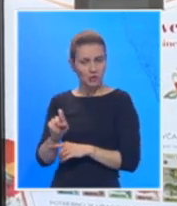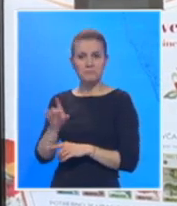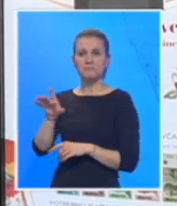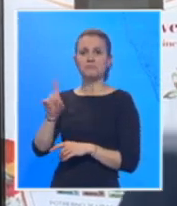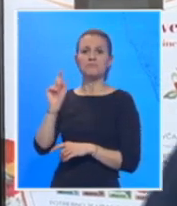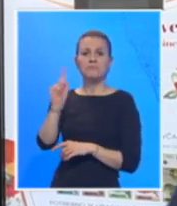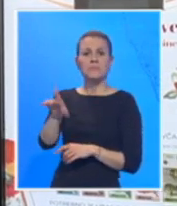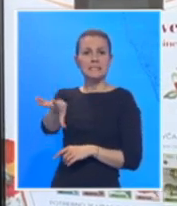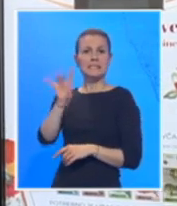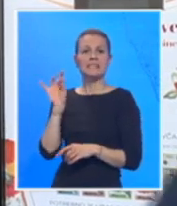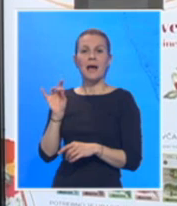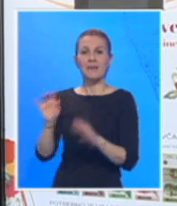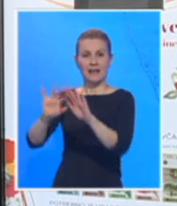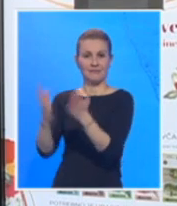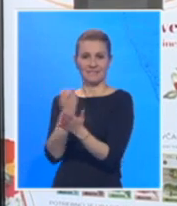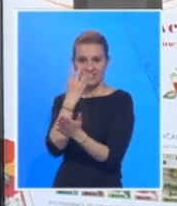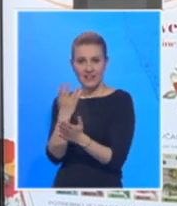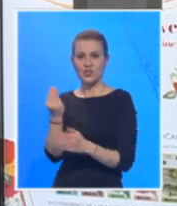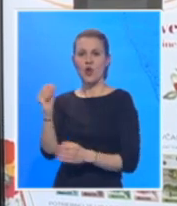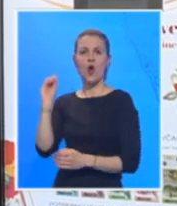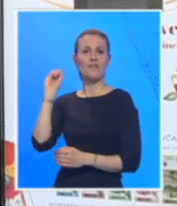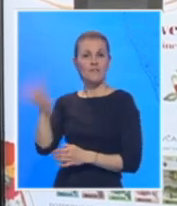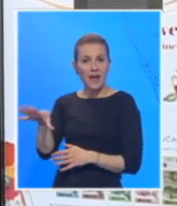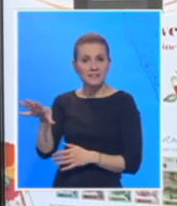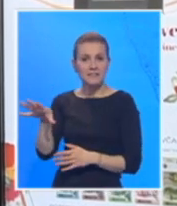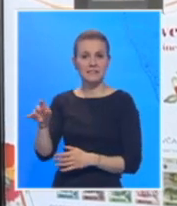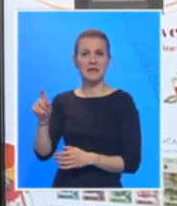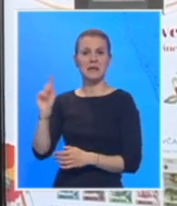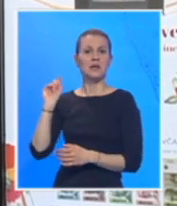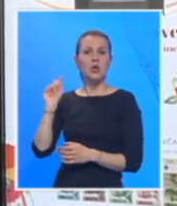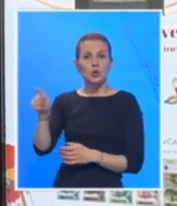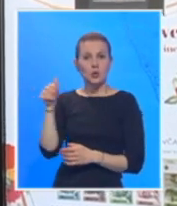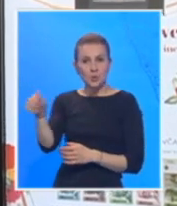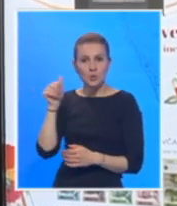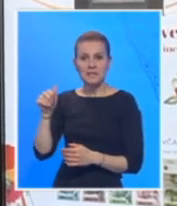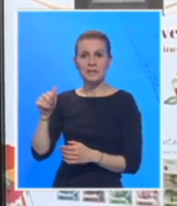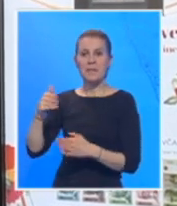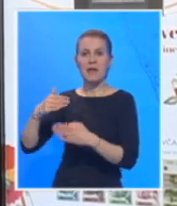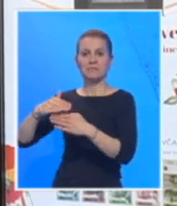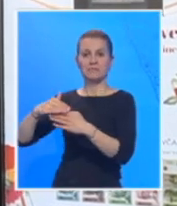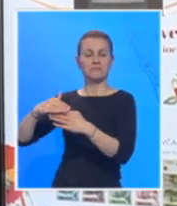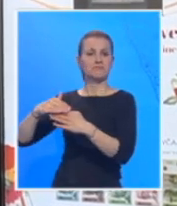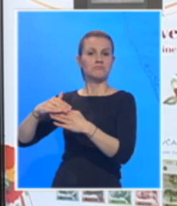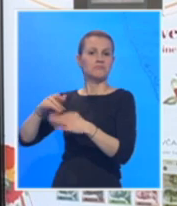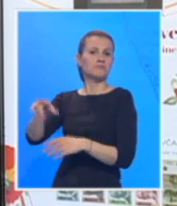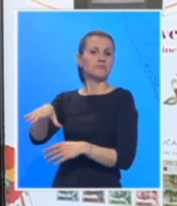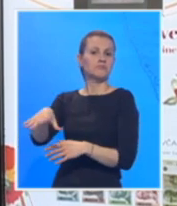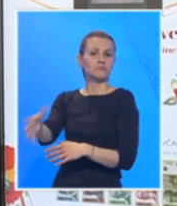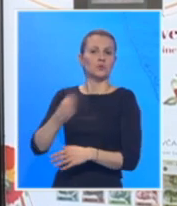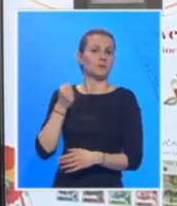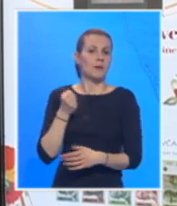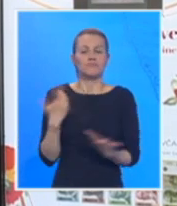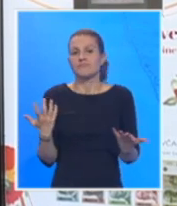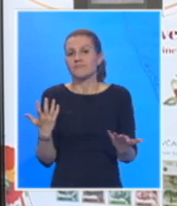izabere aranžman koji želi, ubaci novac unutra, klikne na dugme, otvori mu se željeno polje i može da ide kući